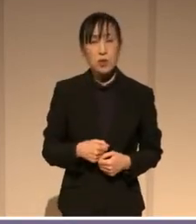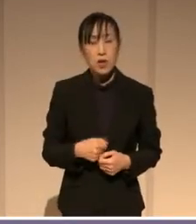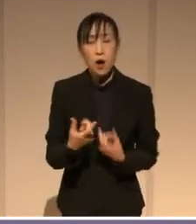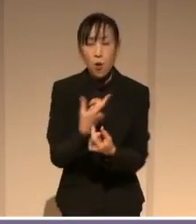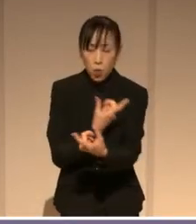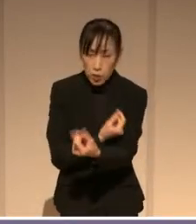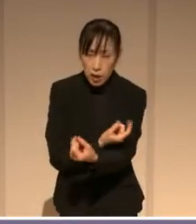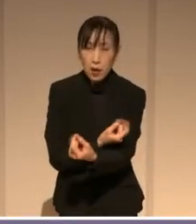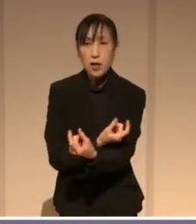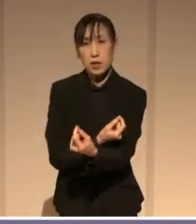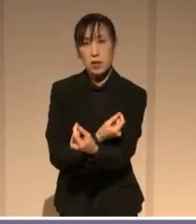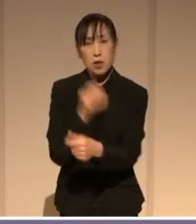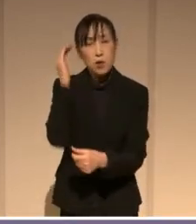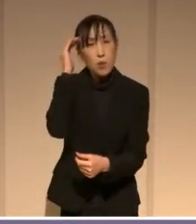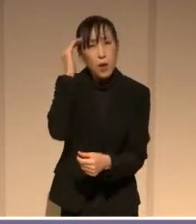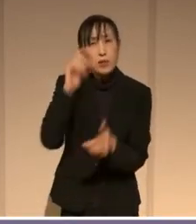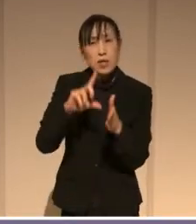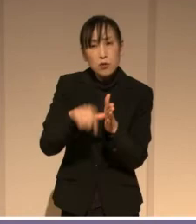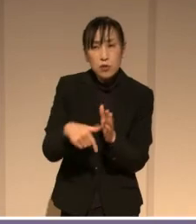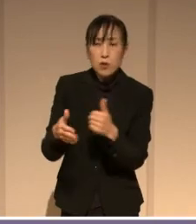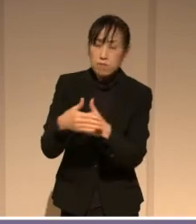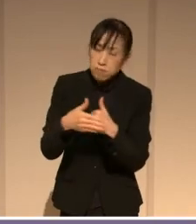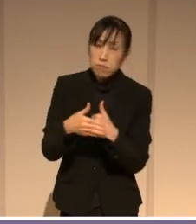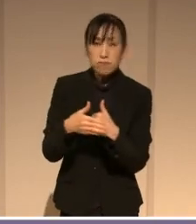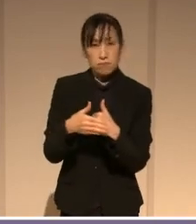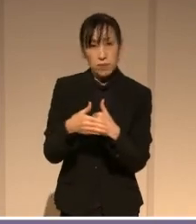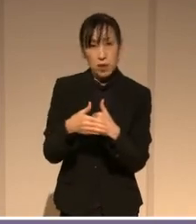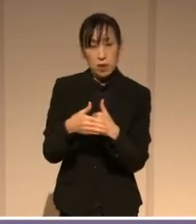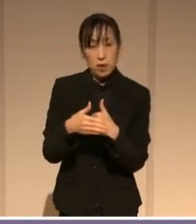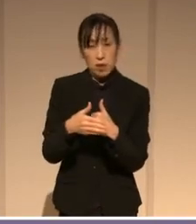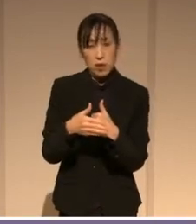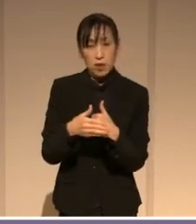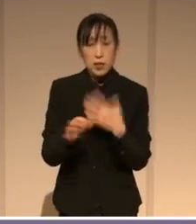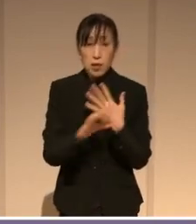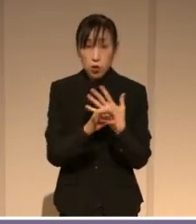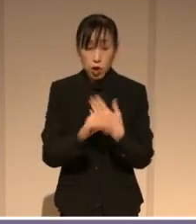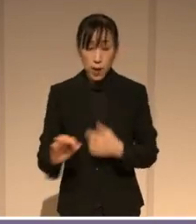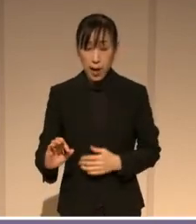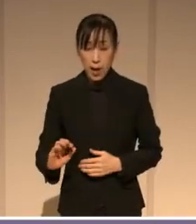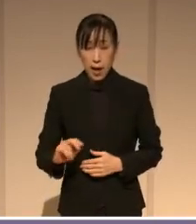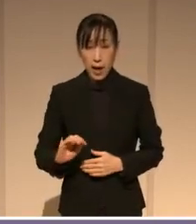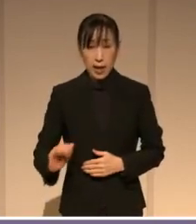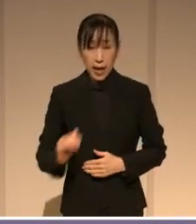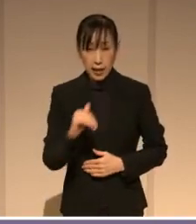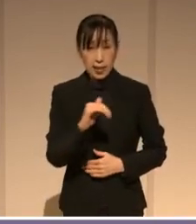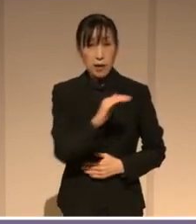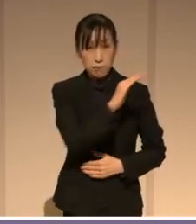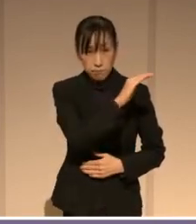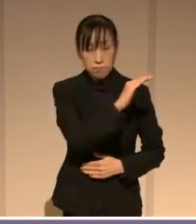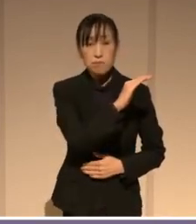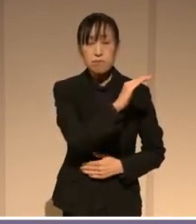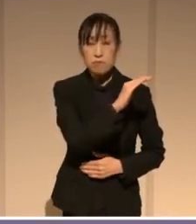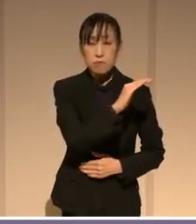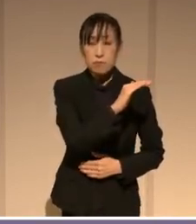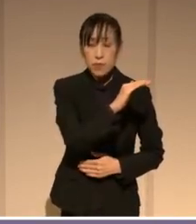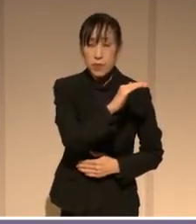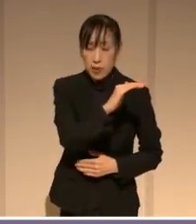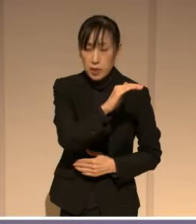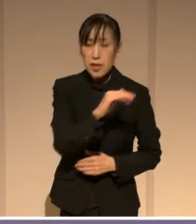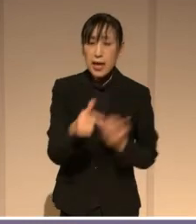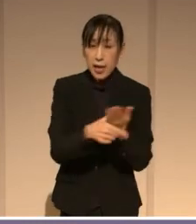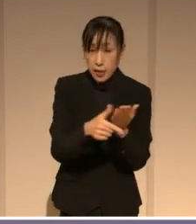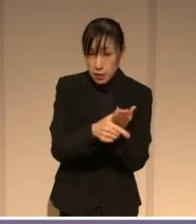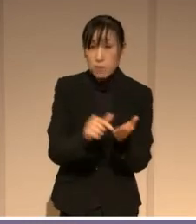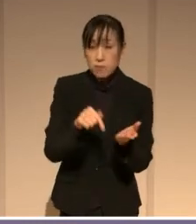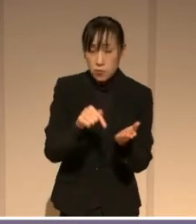腕がて困ってあの粋で買い出し来なかったら駅員さんに声をかけてきてくださいますかといったら皆さん